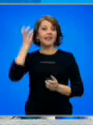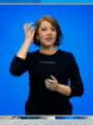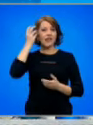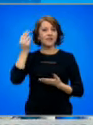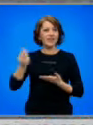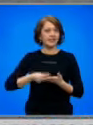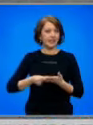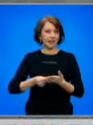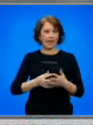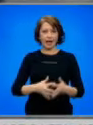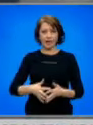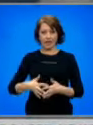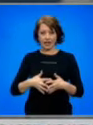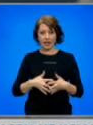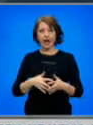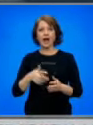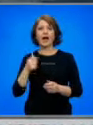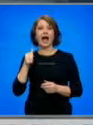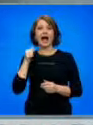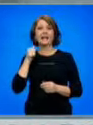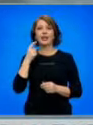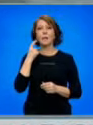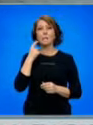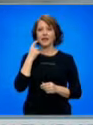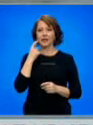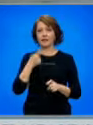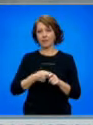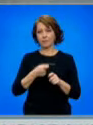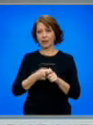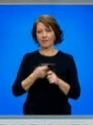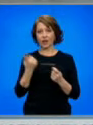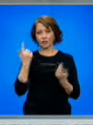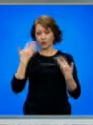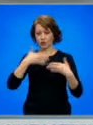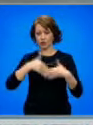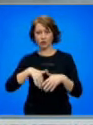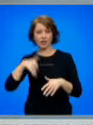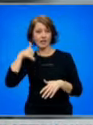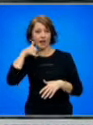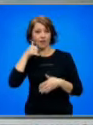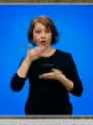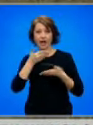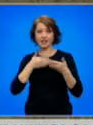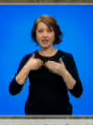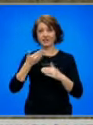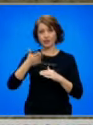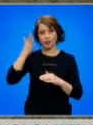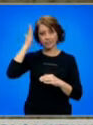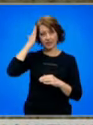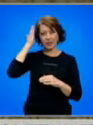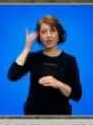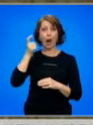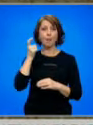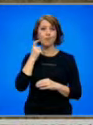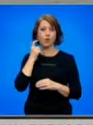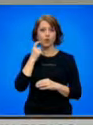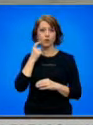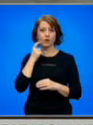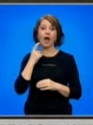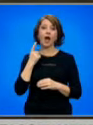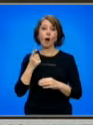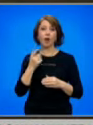Държавният секретар на Съединените щати Антони Блинкен проведе с нощи телефонен разговор с външните министри от Букурещската деветка, страните от